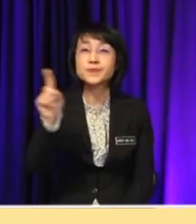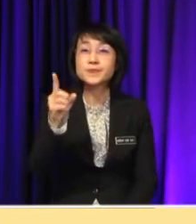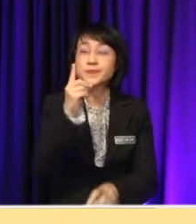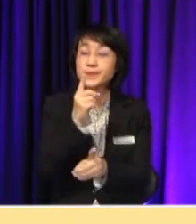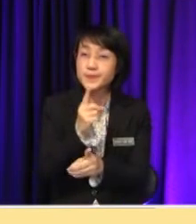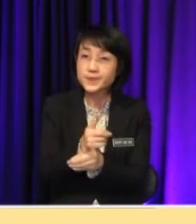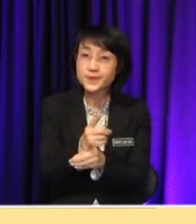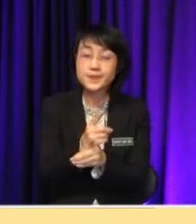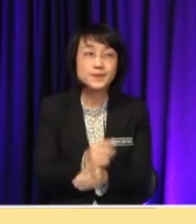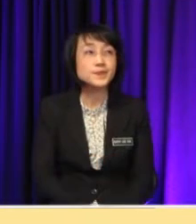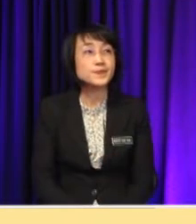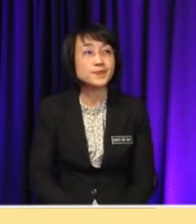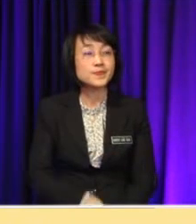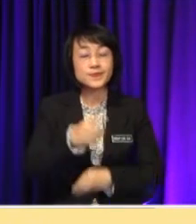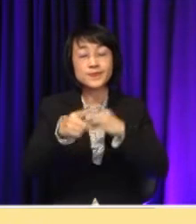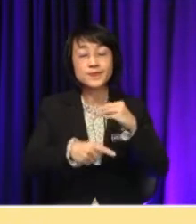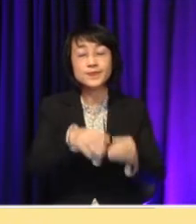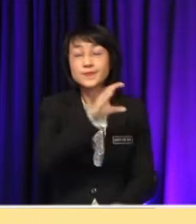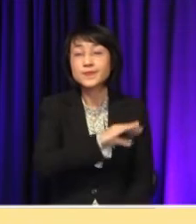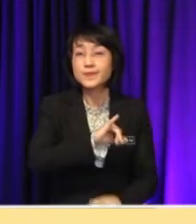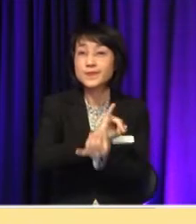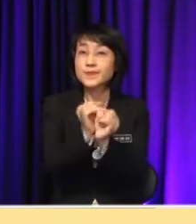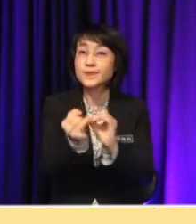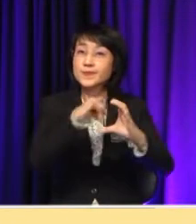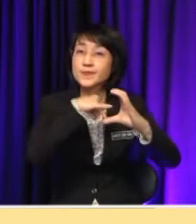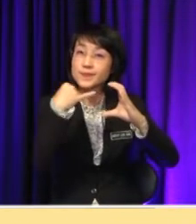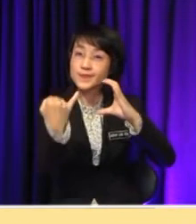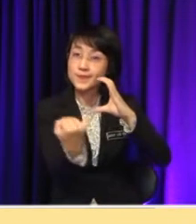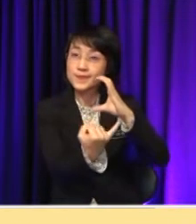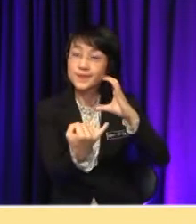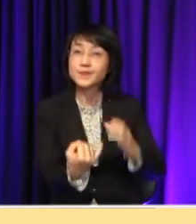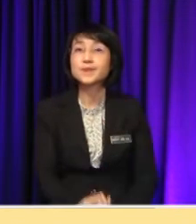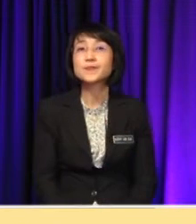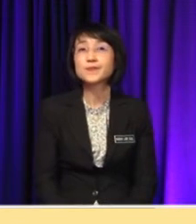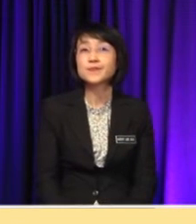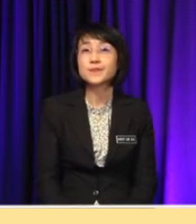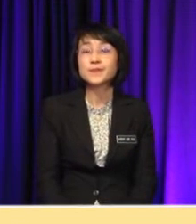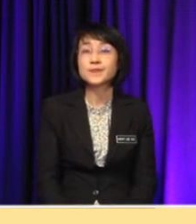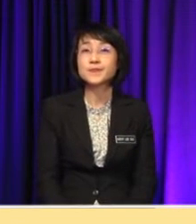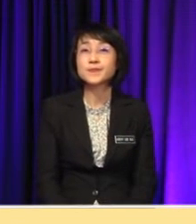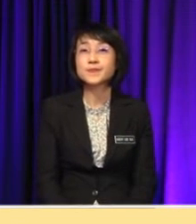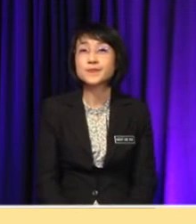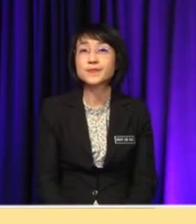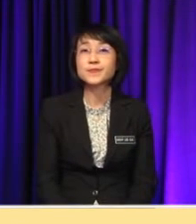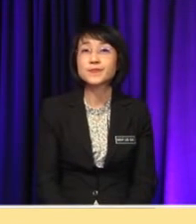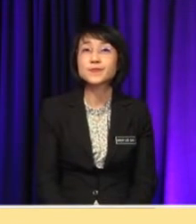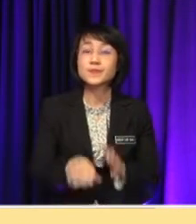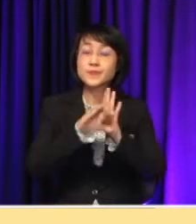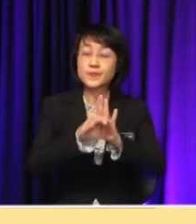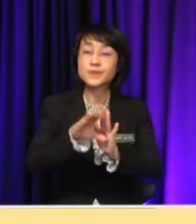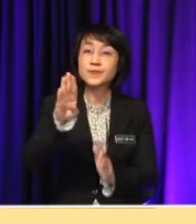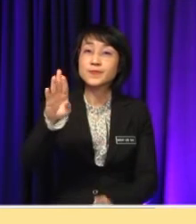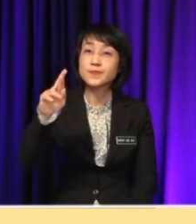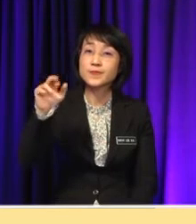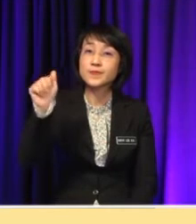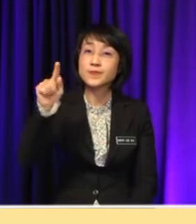nah di negara kita sebut Malaysia kita sebut negara lain Brazil contohnya negara yang mengalami iklim khatulistiwa